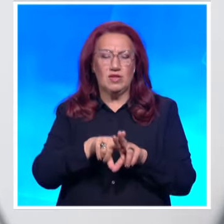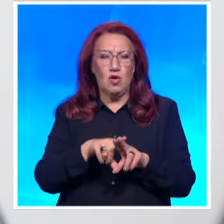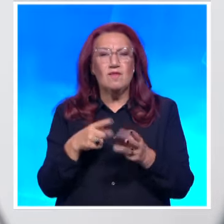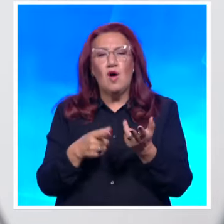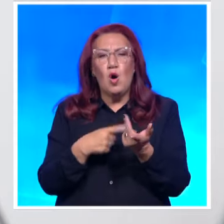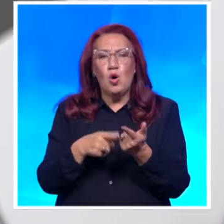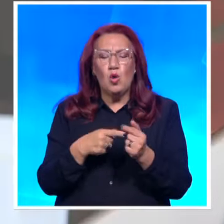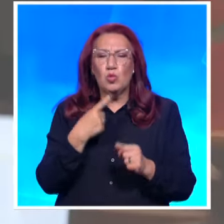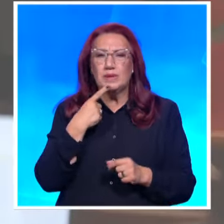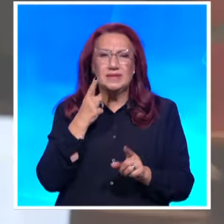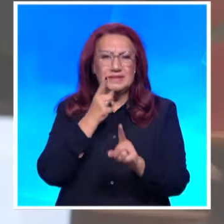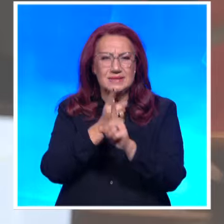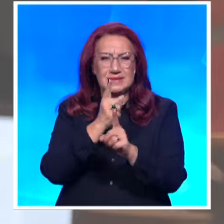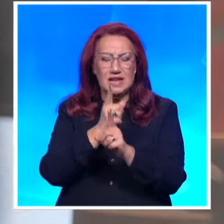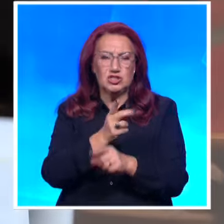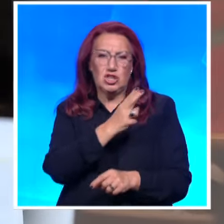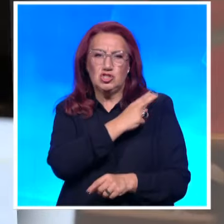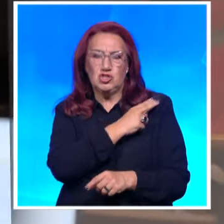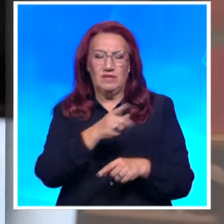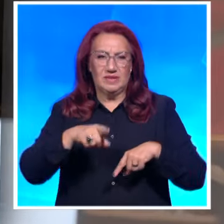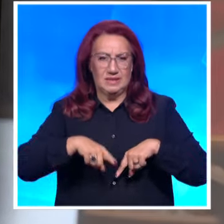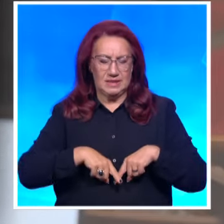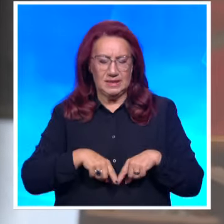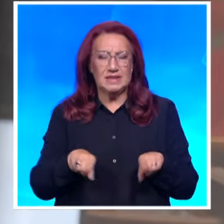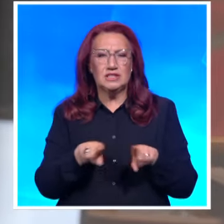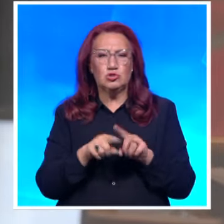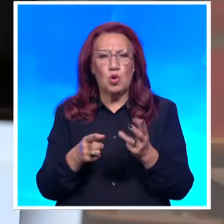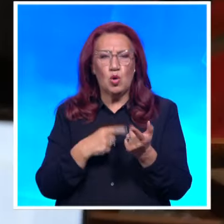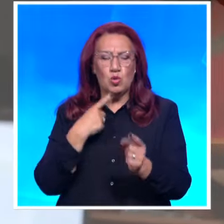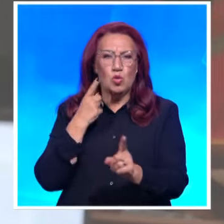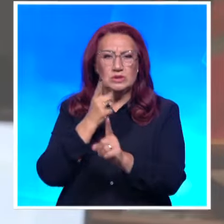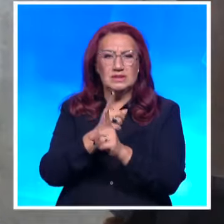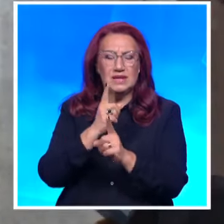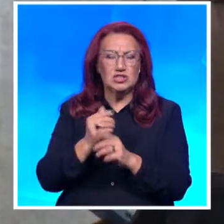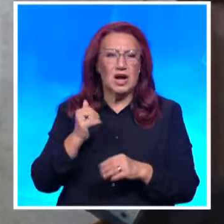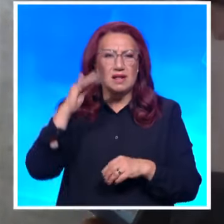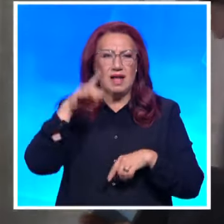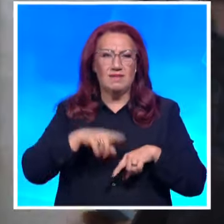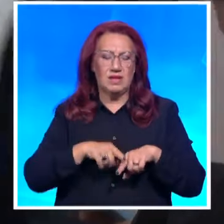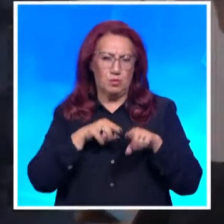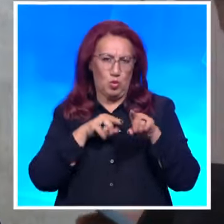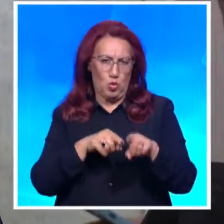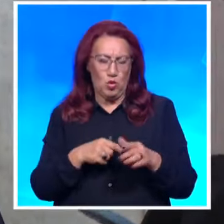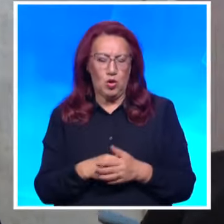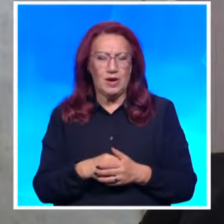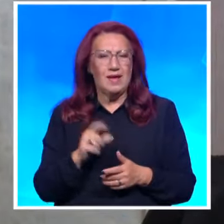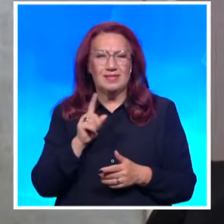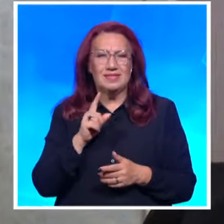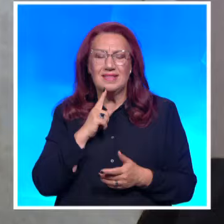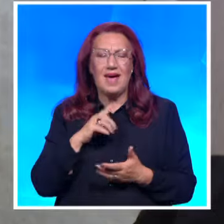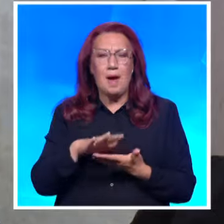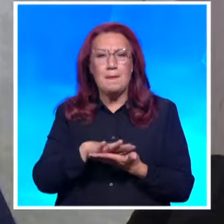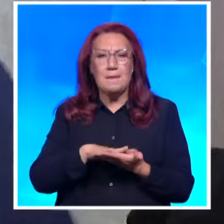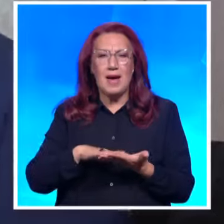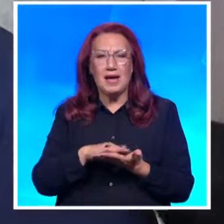с шефа на съда и колко срещи с главния прокурор на този път не на мазно кафе, а може би на уиски